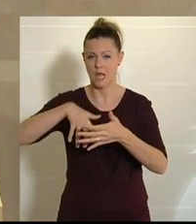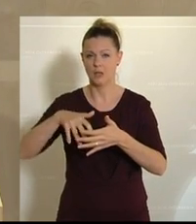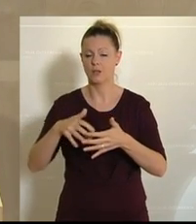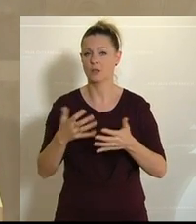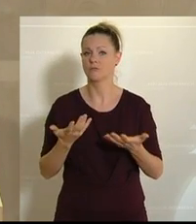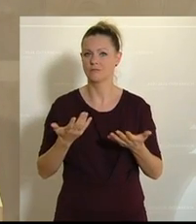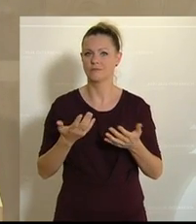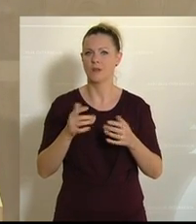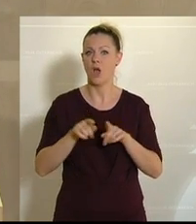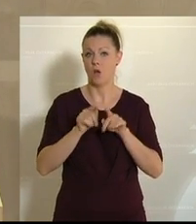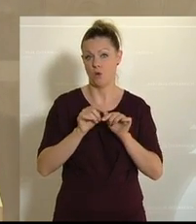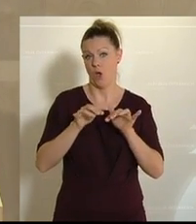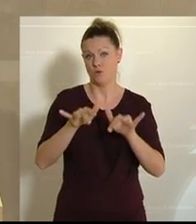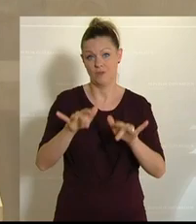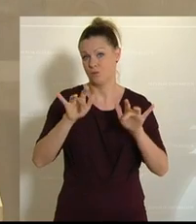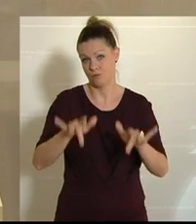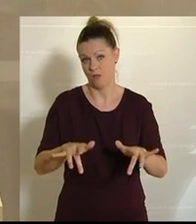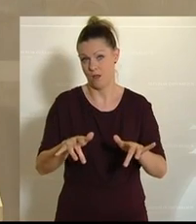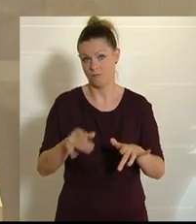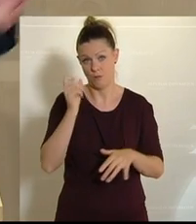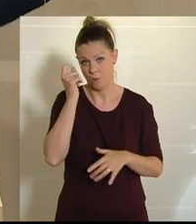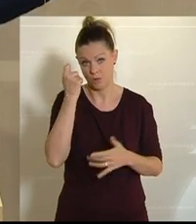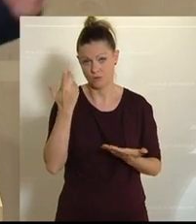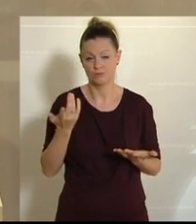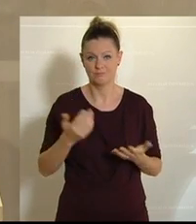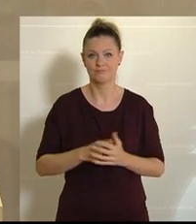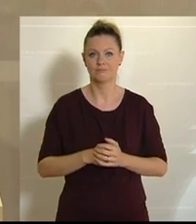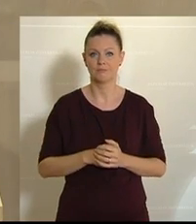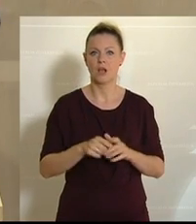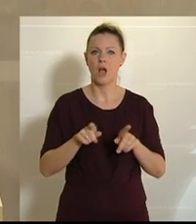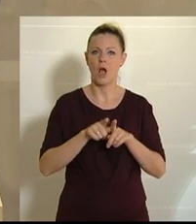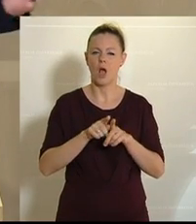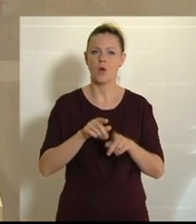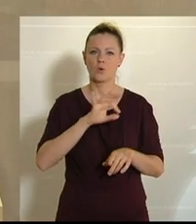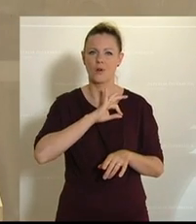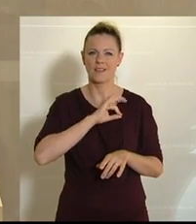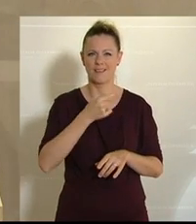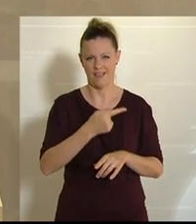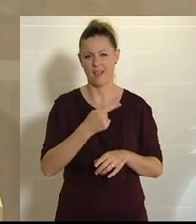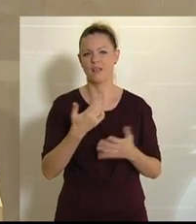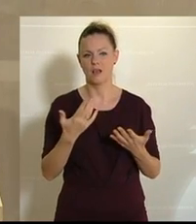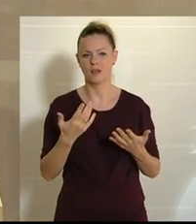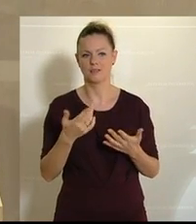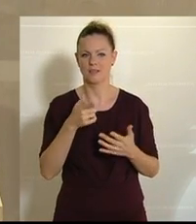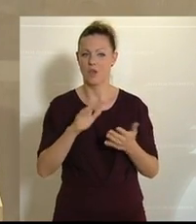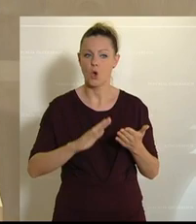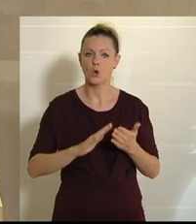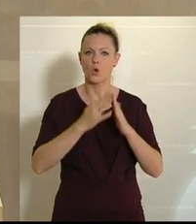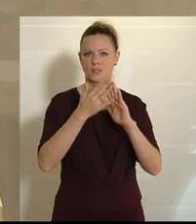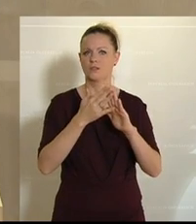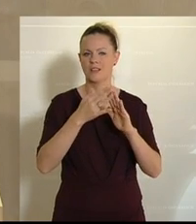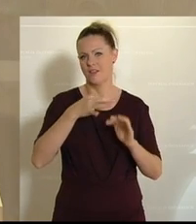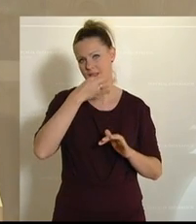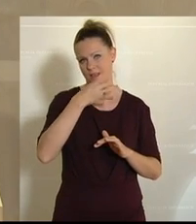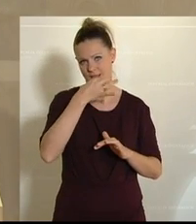auch entsprechende Auswirkungen haben. Und ich darf mich auch beim Kollegen Greiner jetzt auch für den, denke ich, sehr konstruktiven